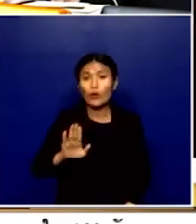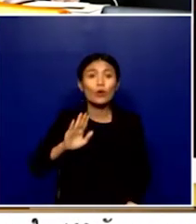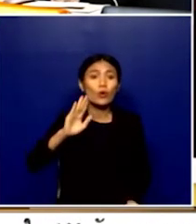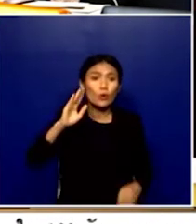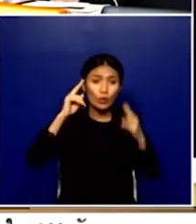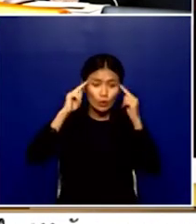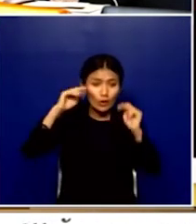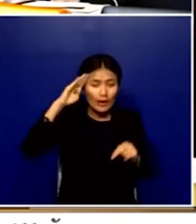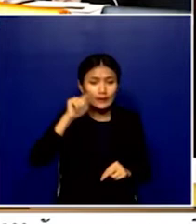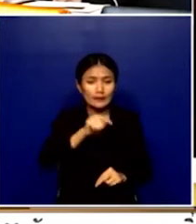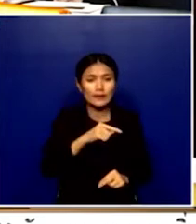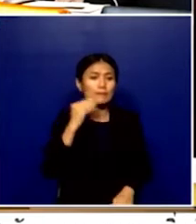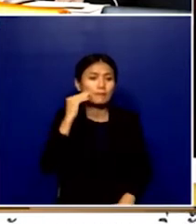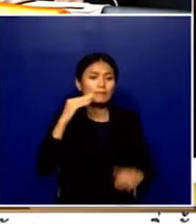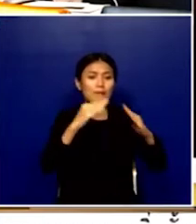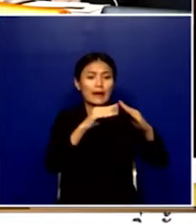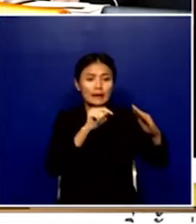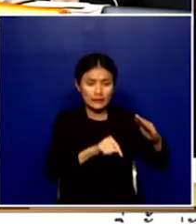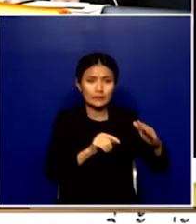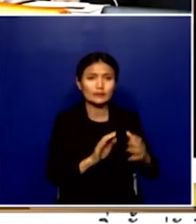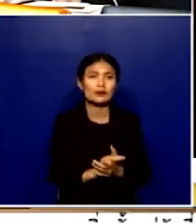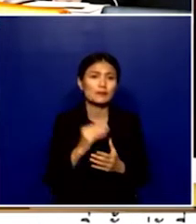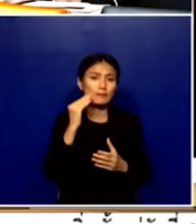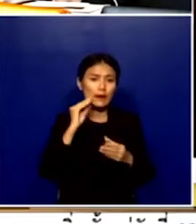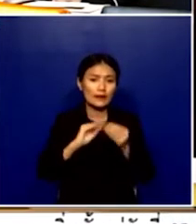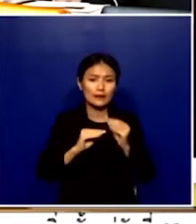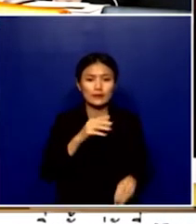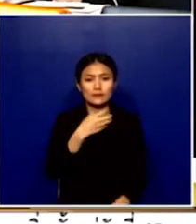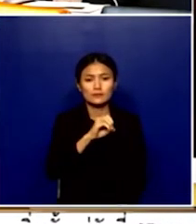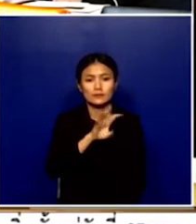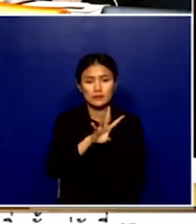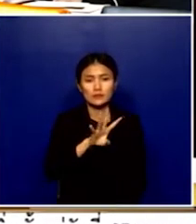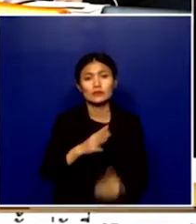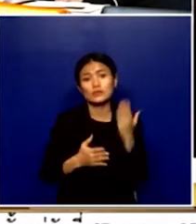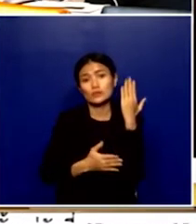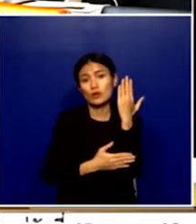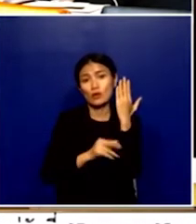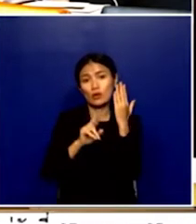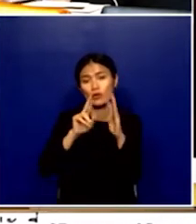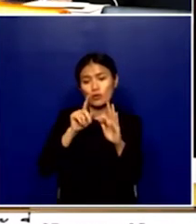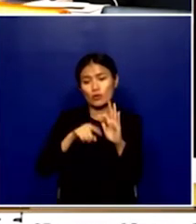ในปี5,7 นะคะคืบานเร็ที่ 14 ซอยรวมมิตรนะคะ